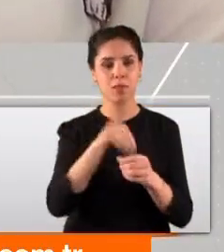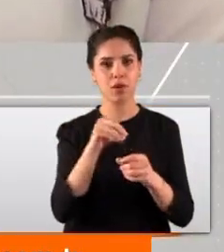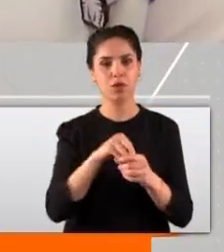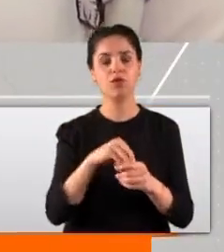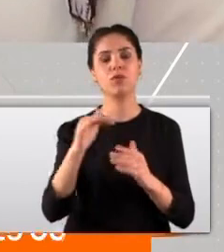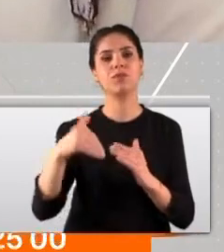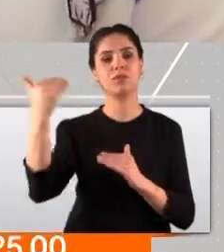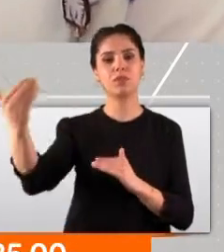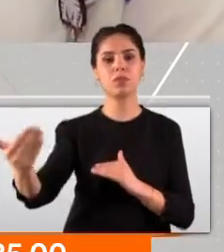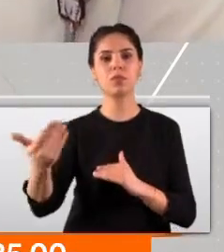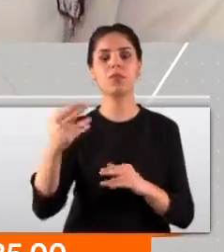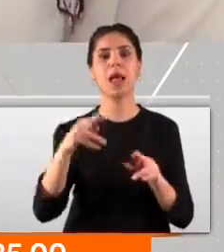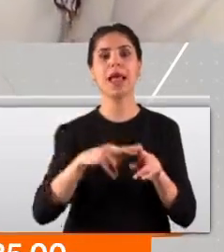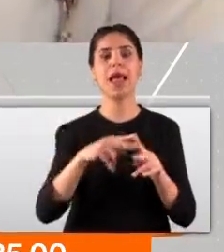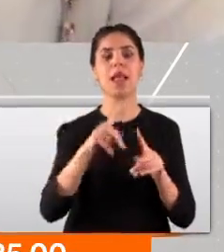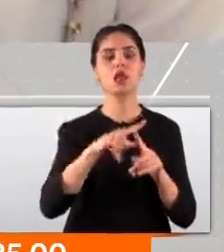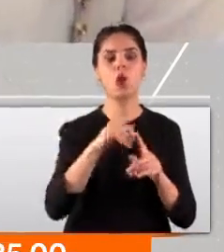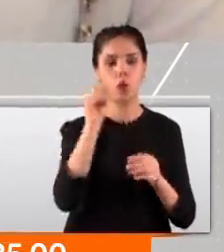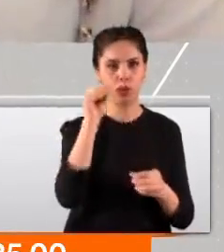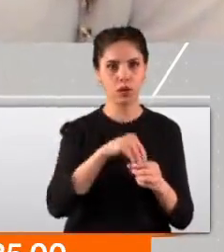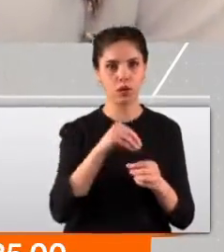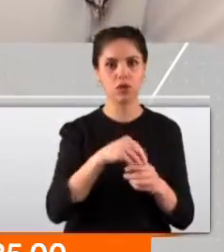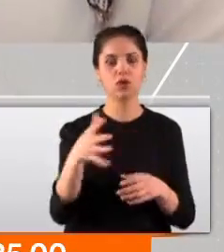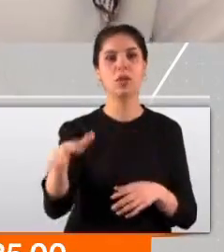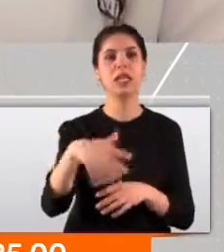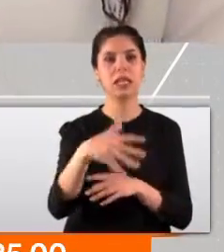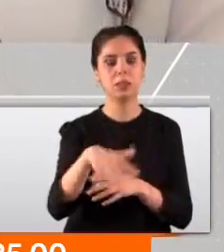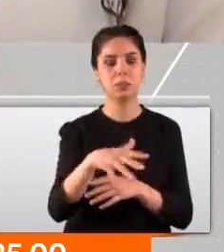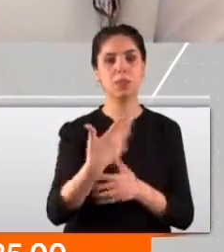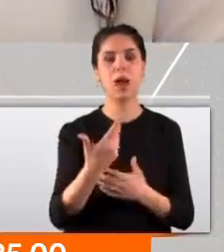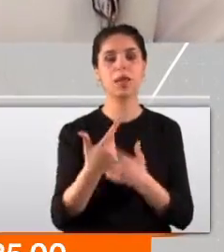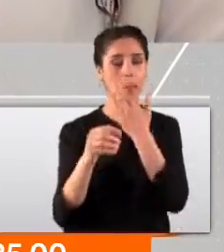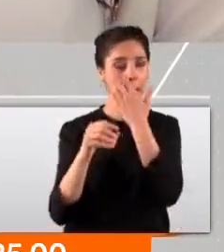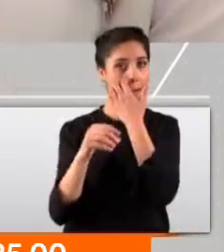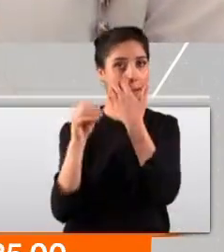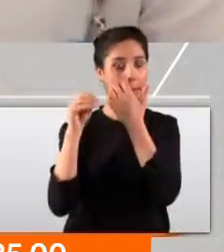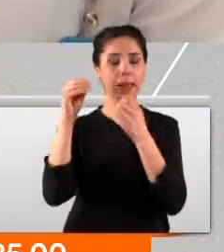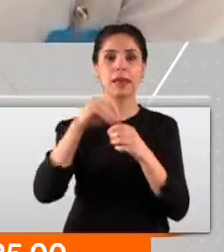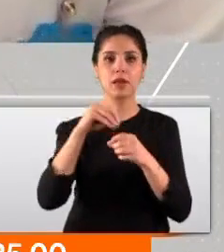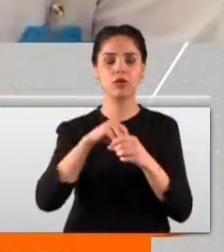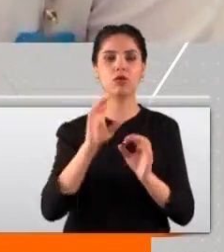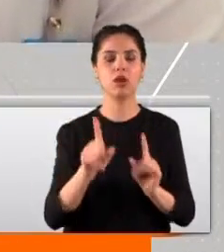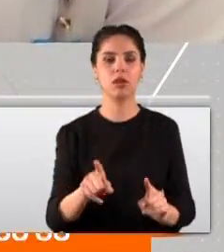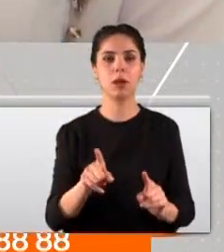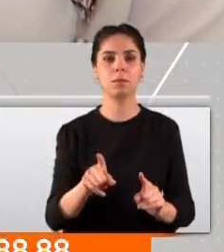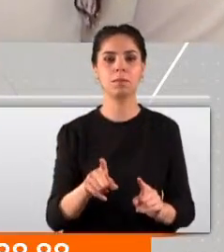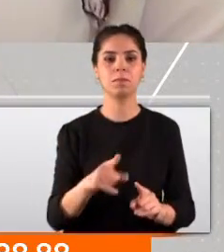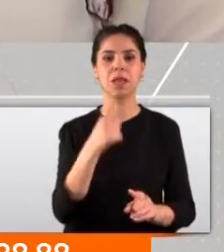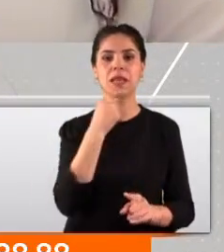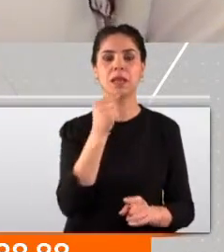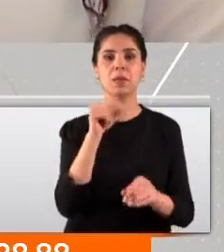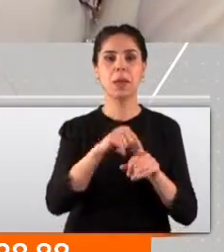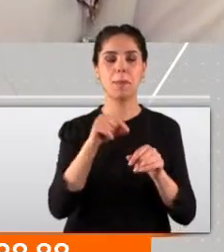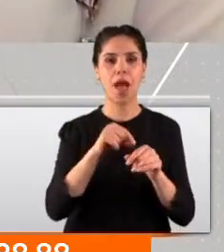yağ dışında keten tohumunun içerisinde, ıspanak semizotu gibi koyu yeşil yapraklı bitkilerin içerisinde, kırmızı